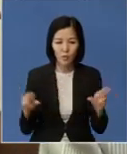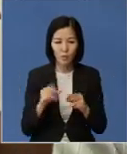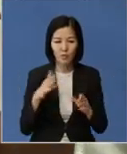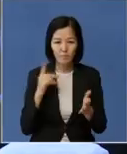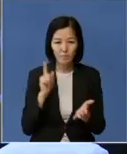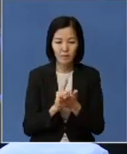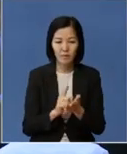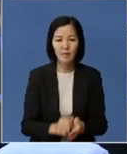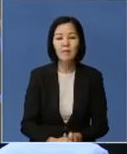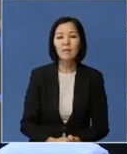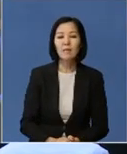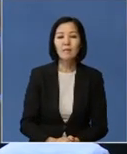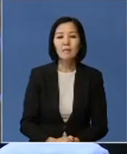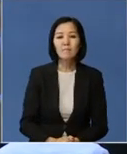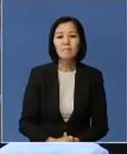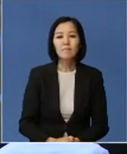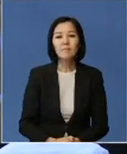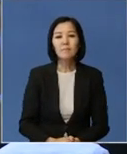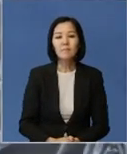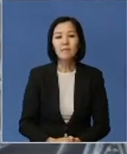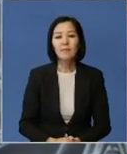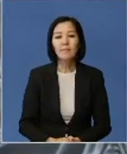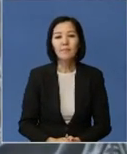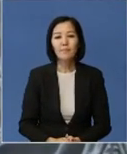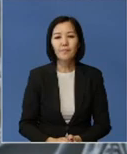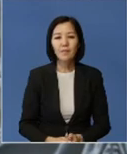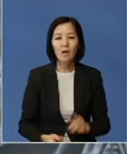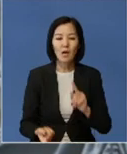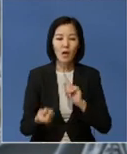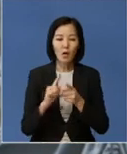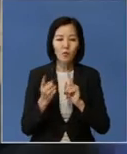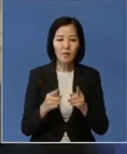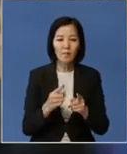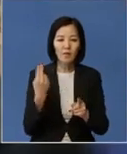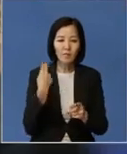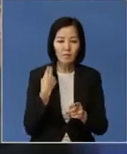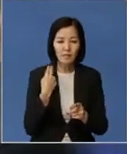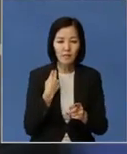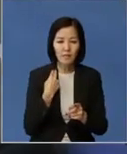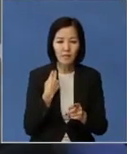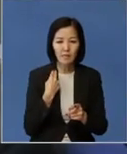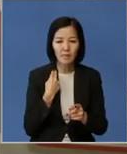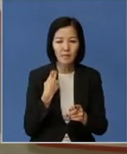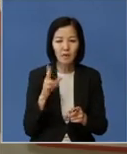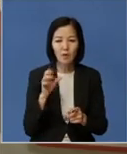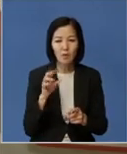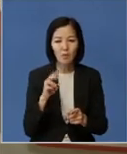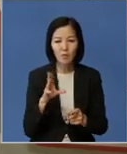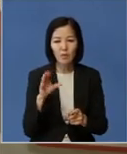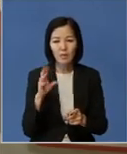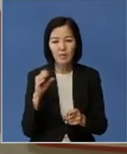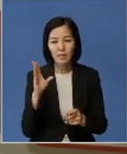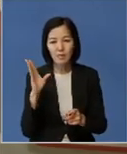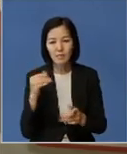міндет тұрдым. Бір айта кетері, Жүкел Қамайұлының іргелі аудармаларымен қоса Күн ертегісі атты жыр